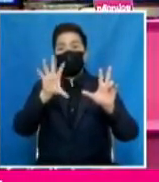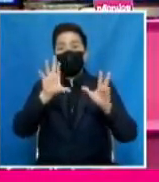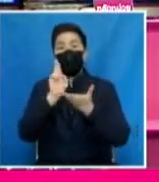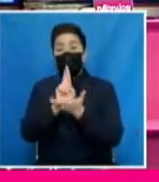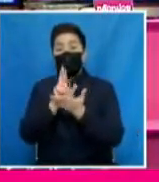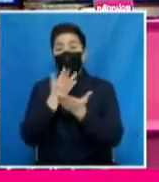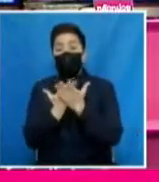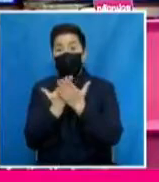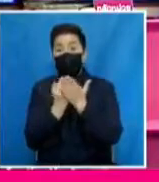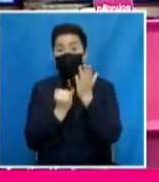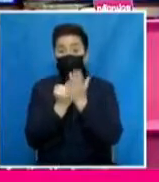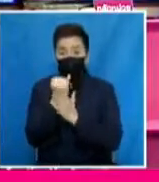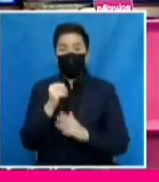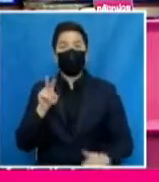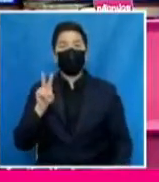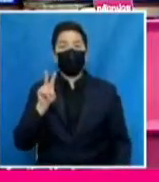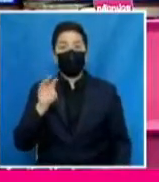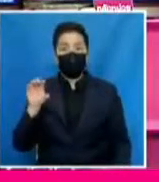ดับละ200บาท